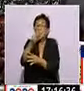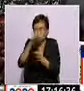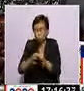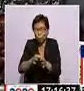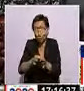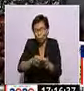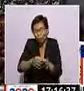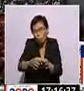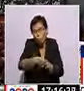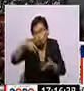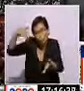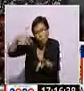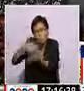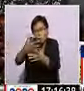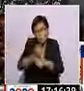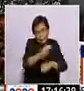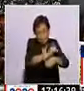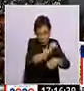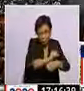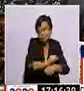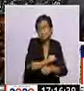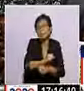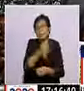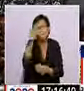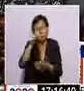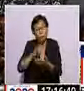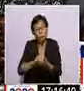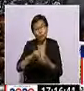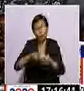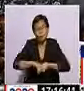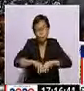melanjutkan pengajian dan mendapatkan pekerjaan. Justru,